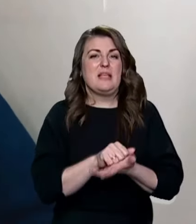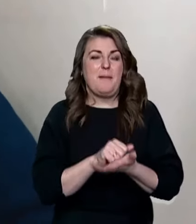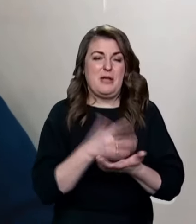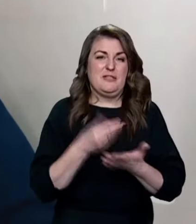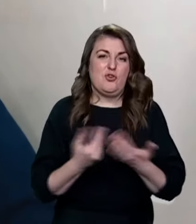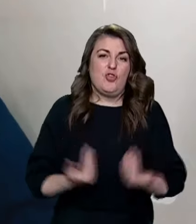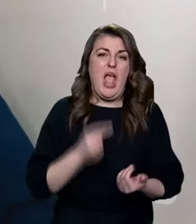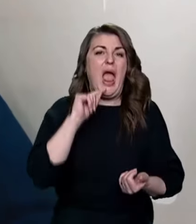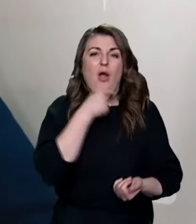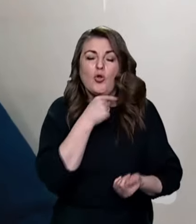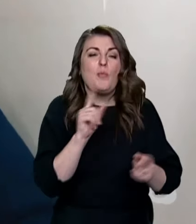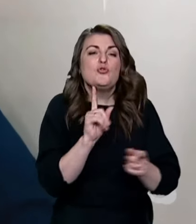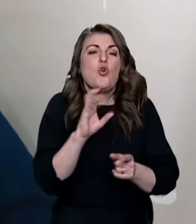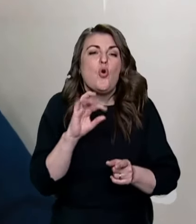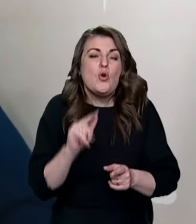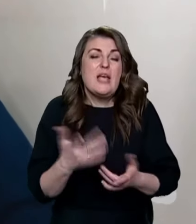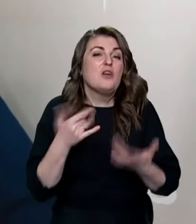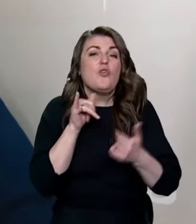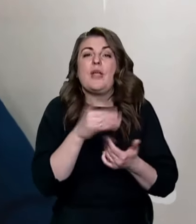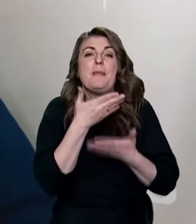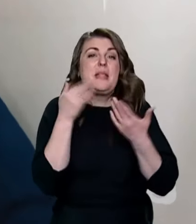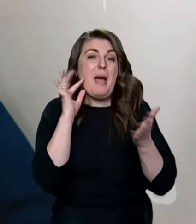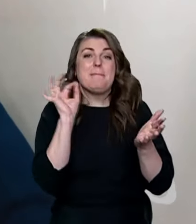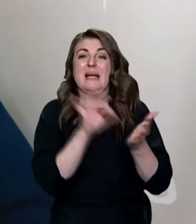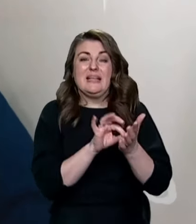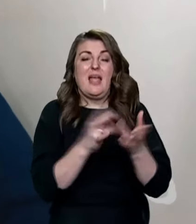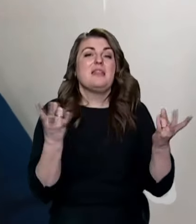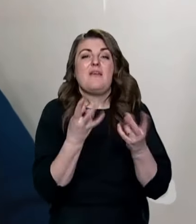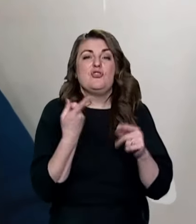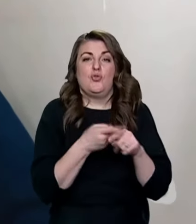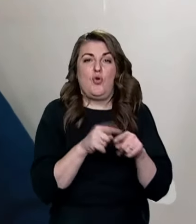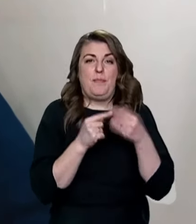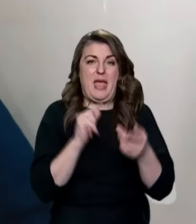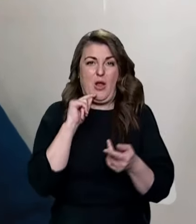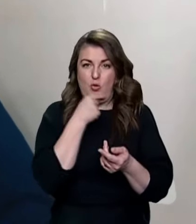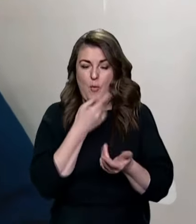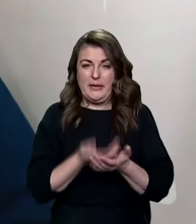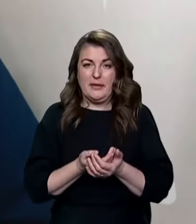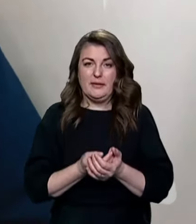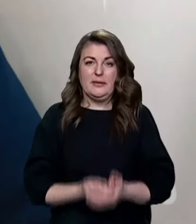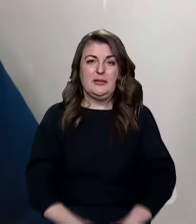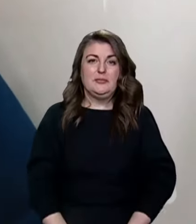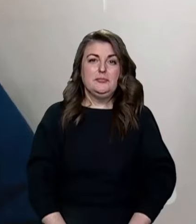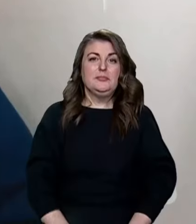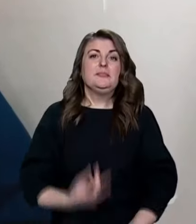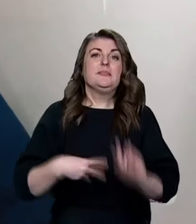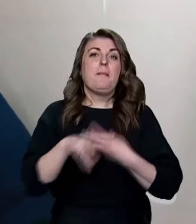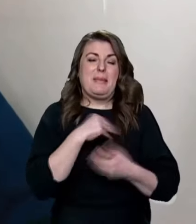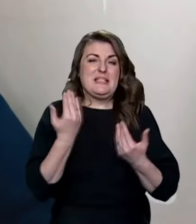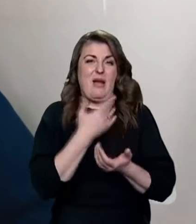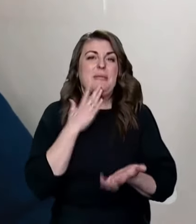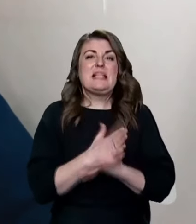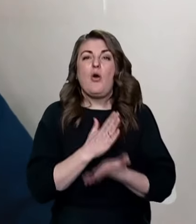займатися в своєму житті економією чогось. Якщо у тебе нема мети, навіщо тобі економити? Ми ж з